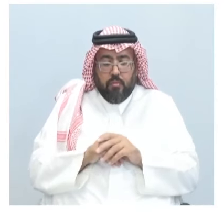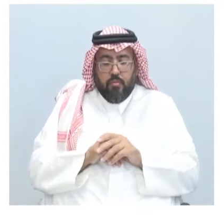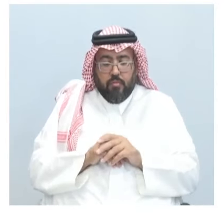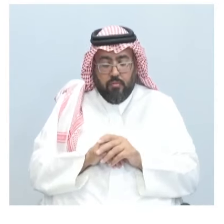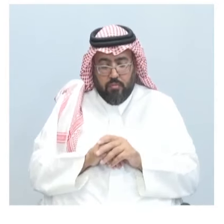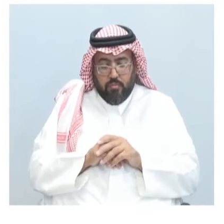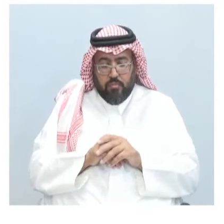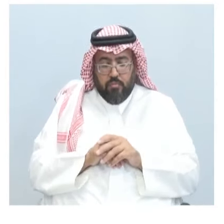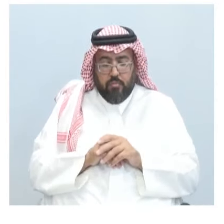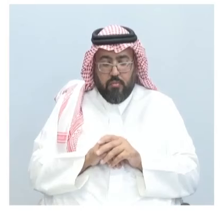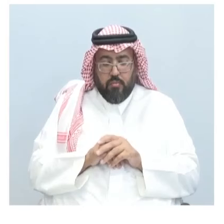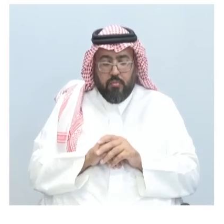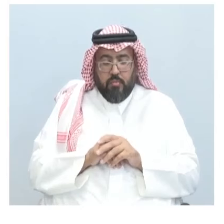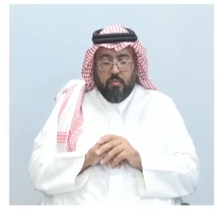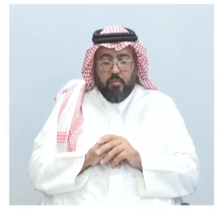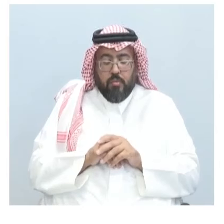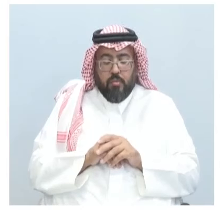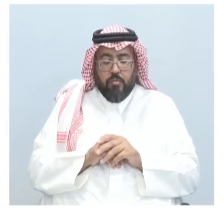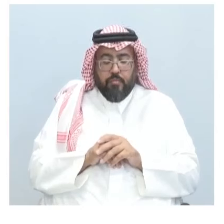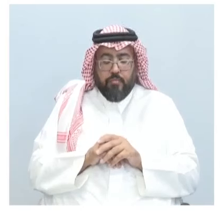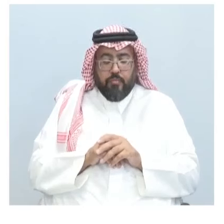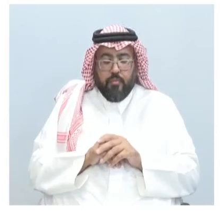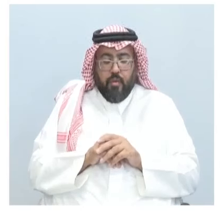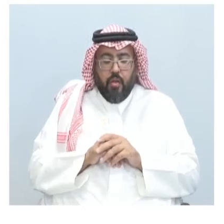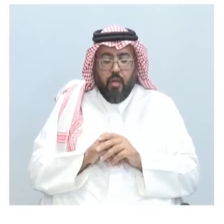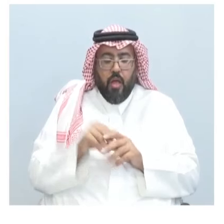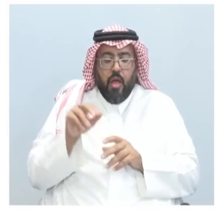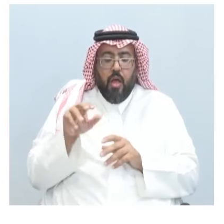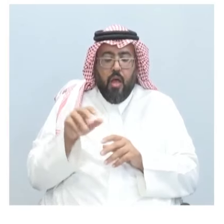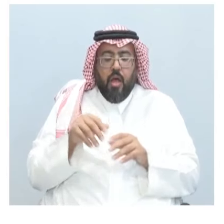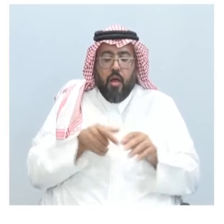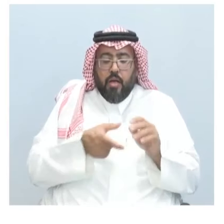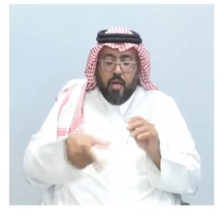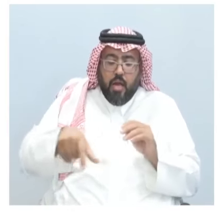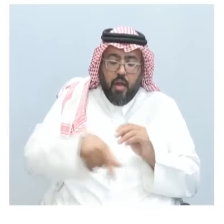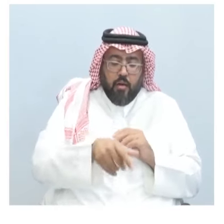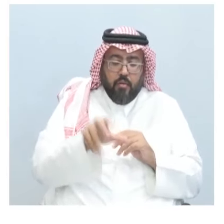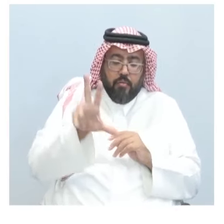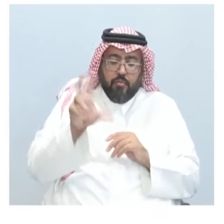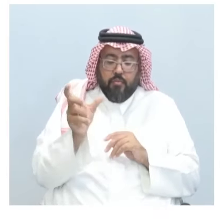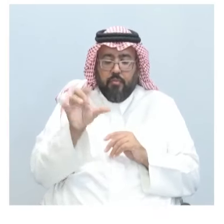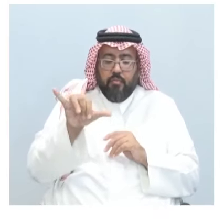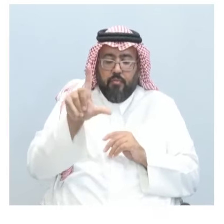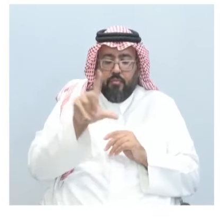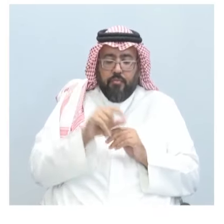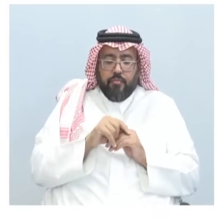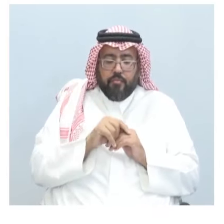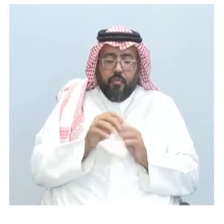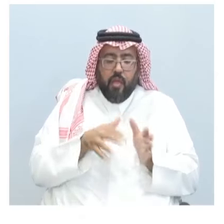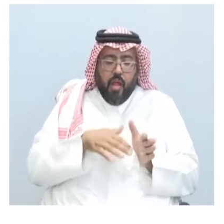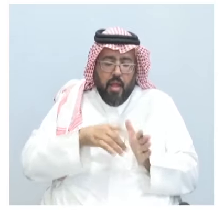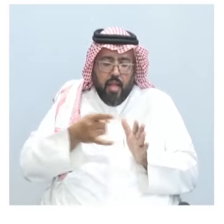اليم المقصود به هنا في هذه الايات ماذا احسنتم نهر النيل